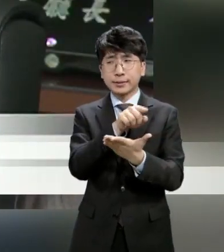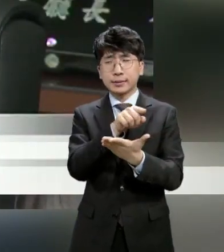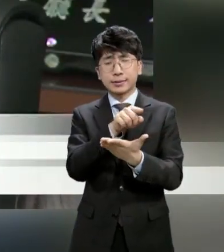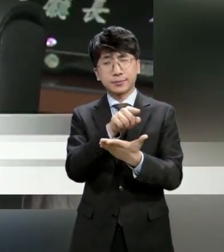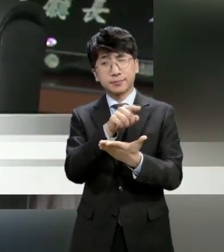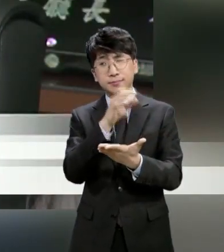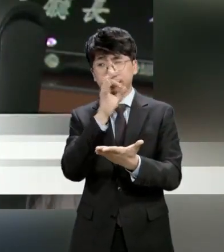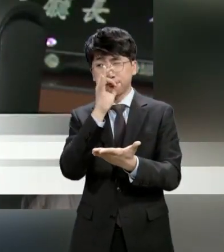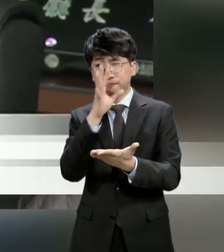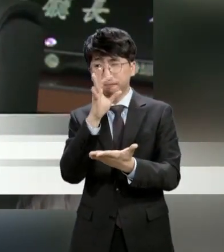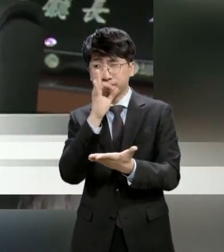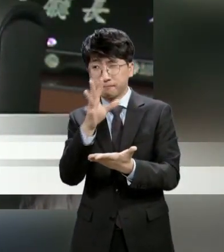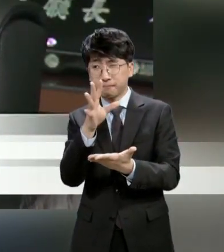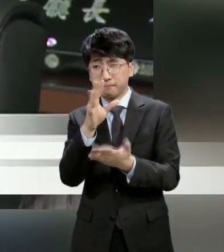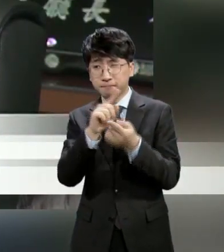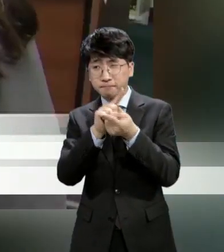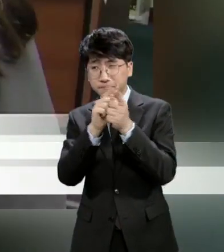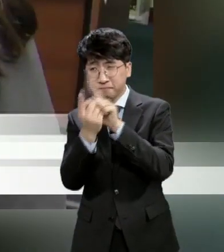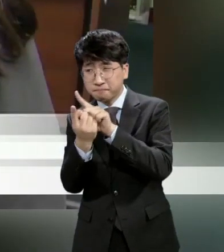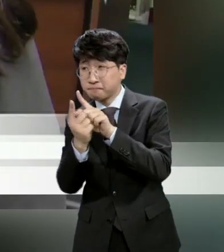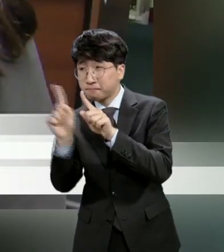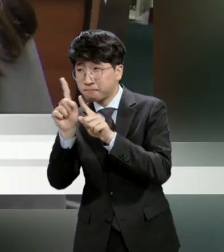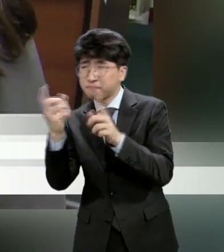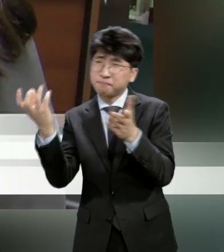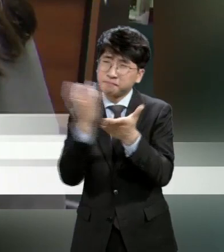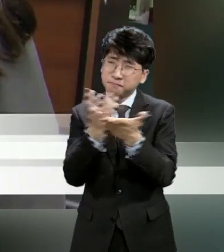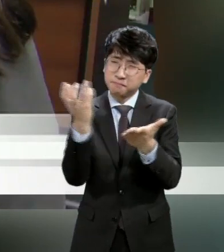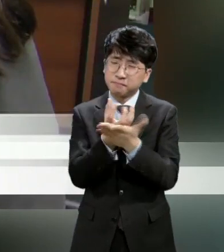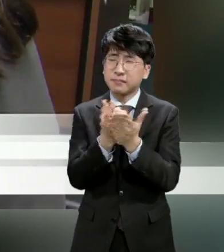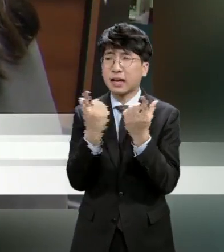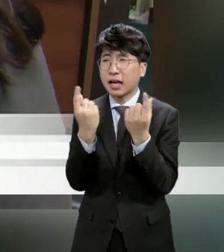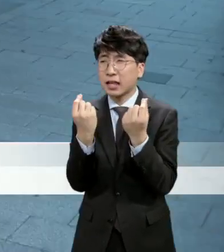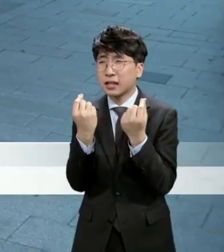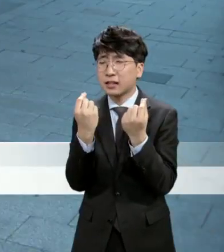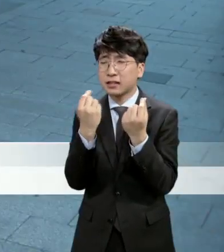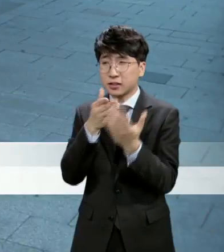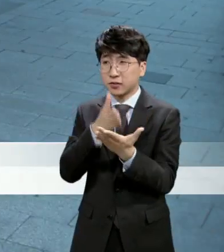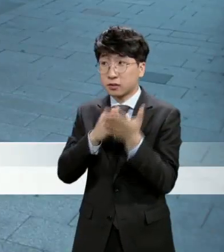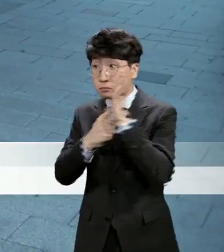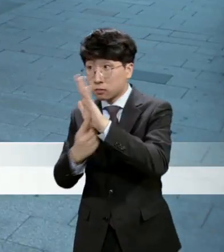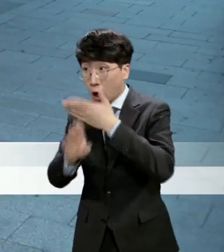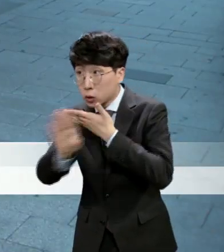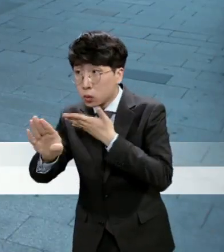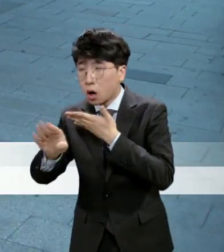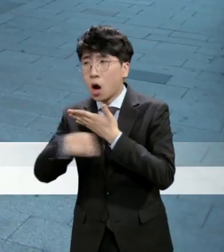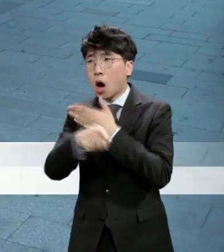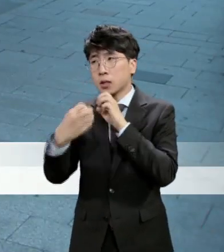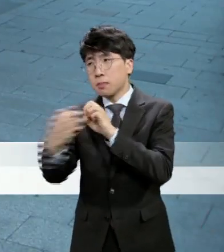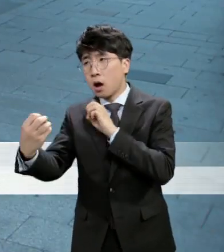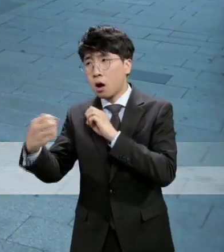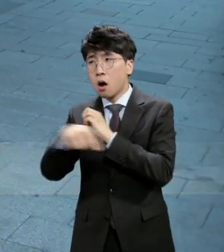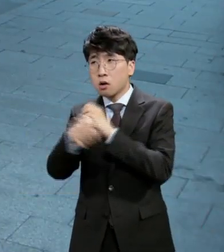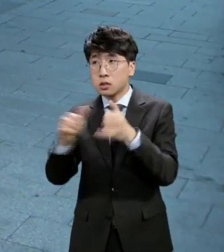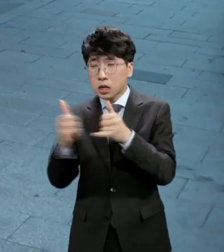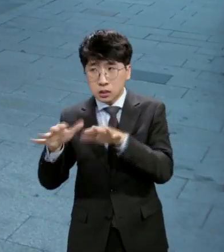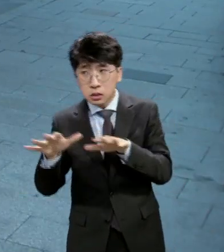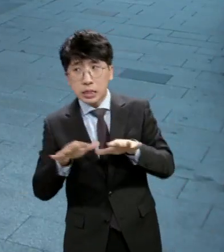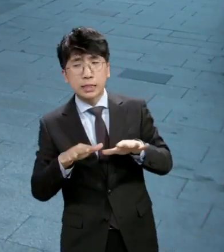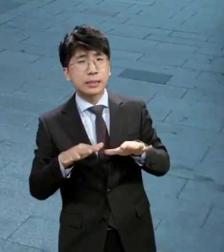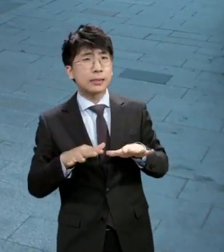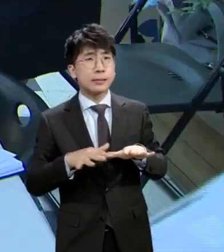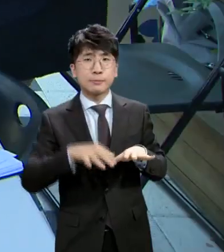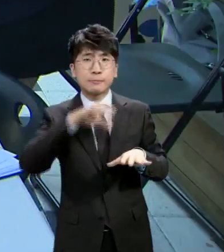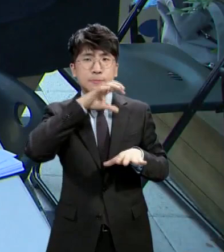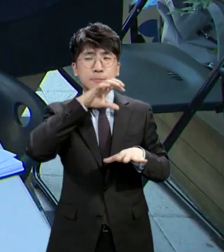편의시설 건립을 논의 중이라는 티브로드 보도가 나가면서부터입니다. 고교 유치를 요구하는 주민들의